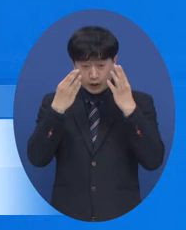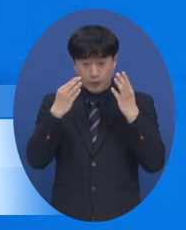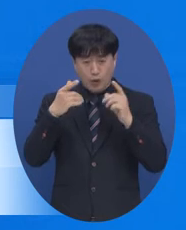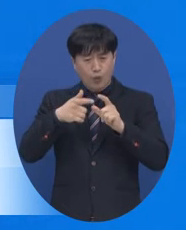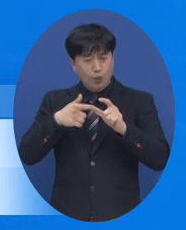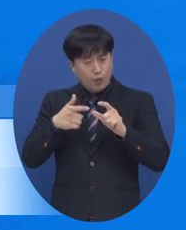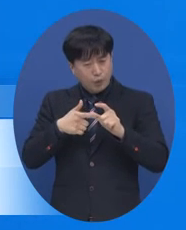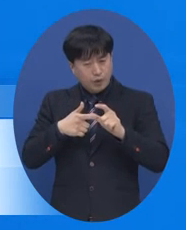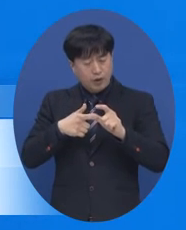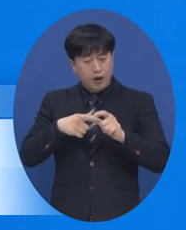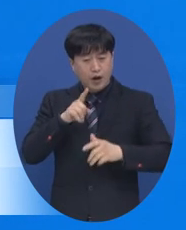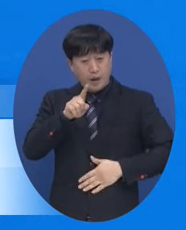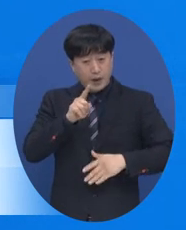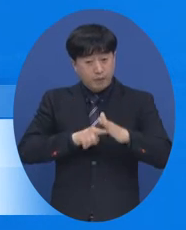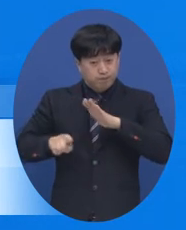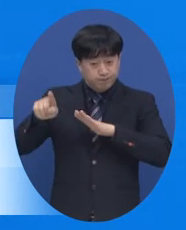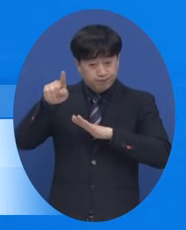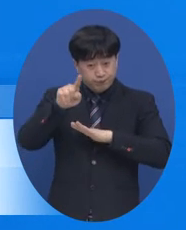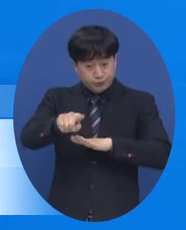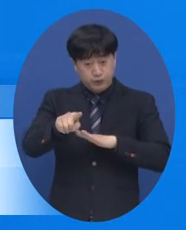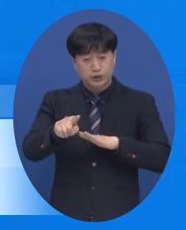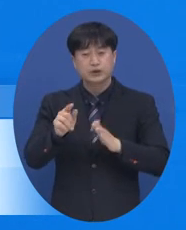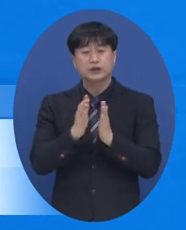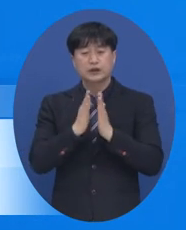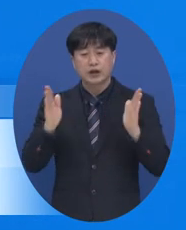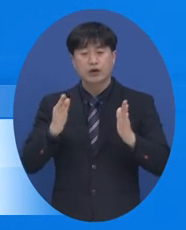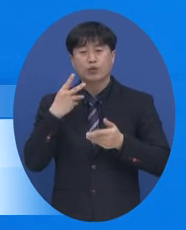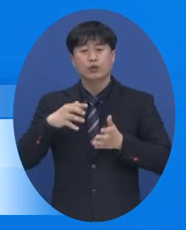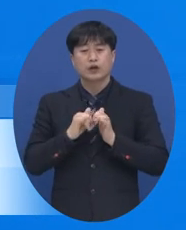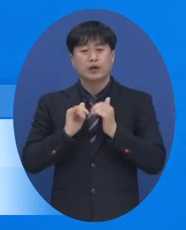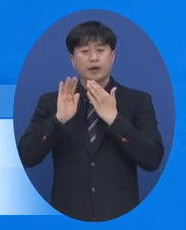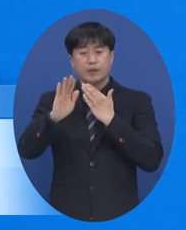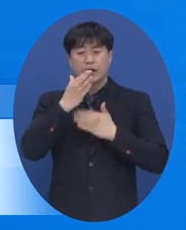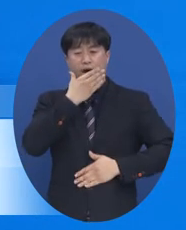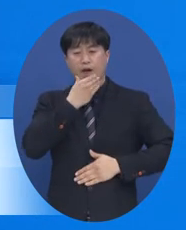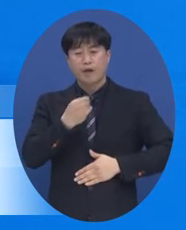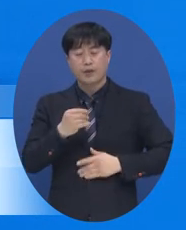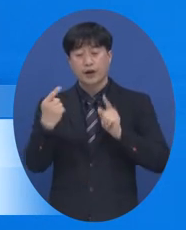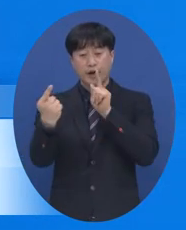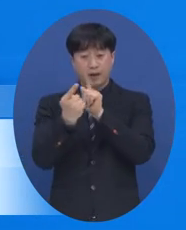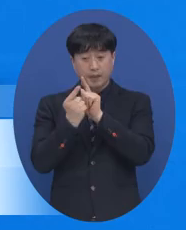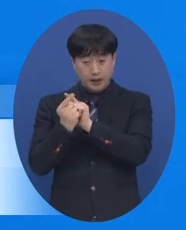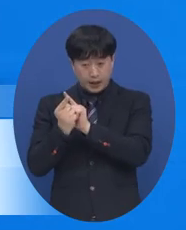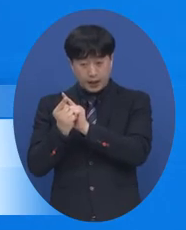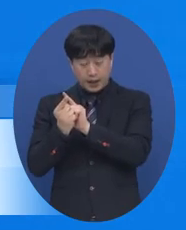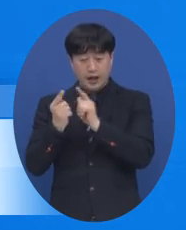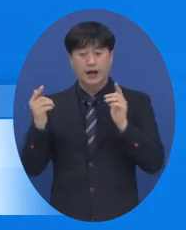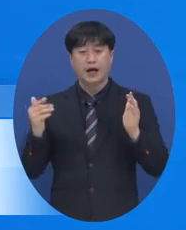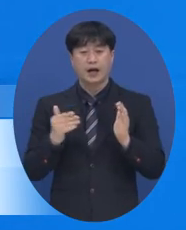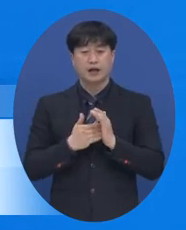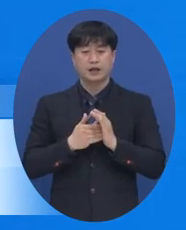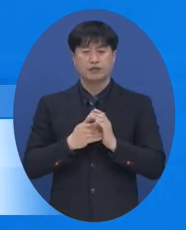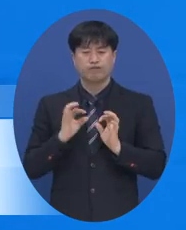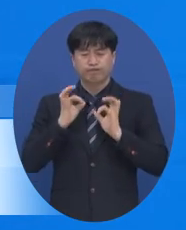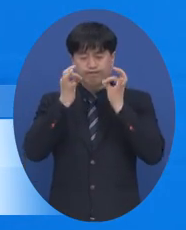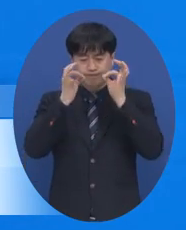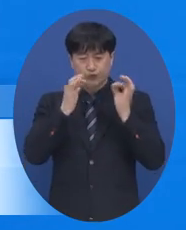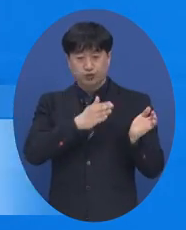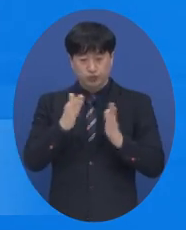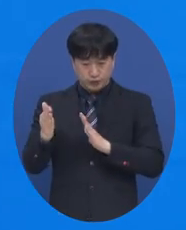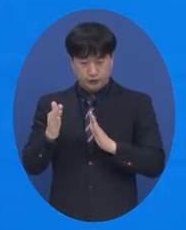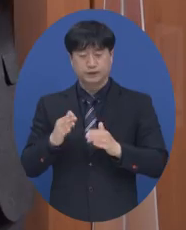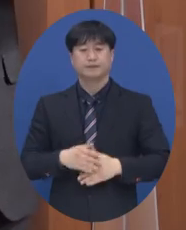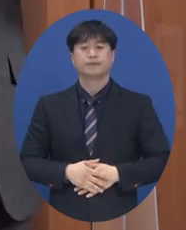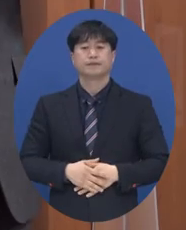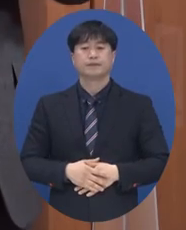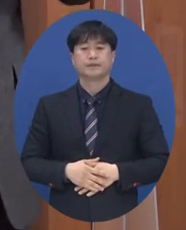새롭게 고민하고 한 발 앞서 시행하여 도민이 미래를 행복하게 맞이할 수 있도록 최선을 다해